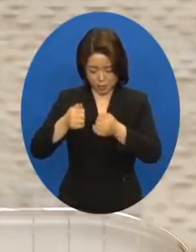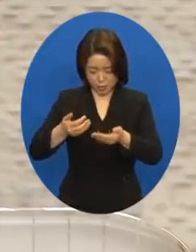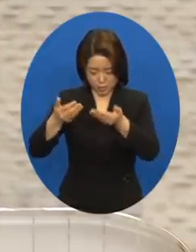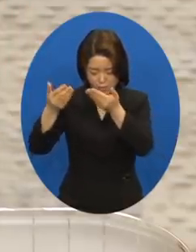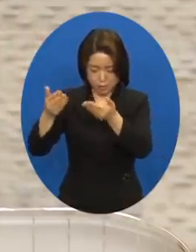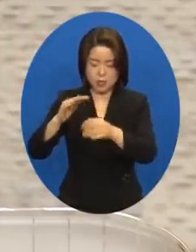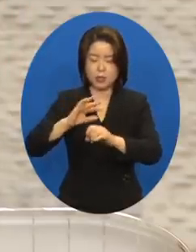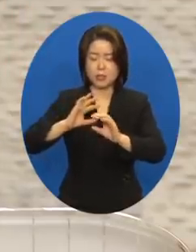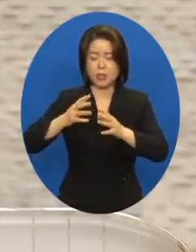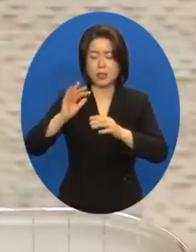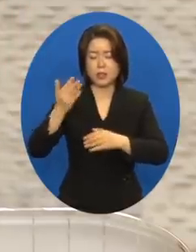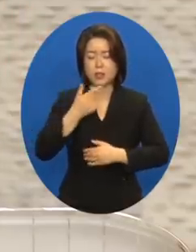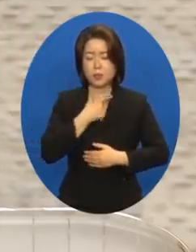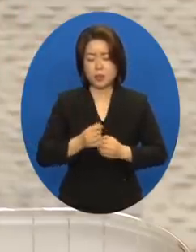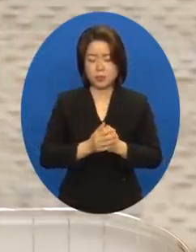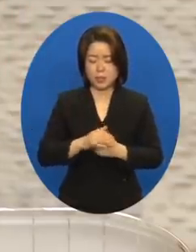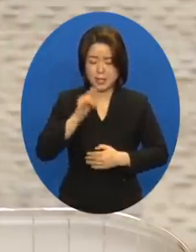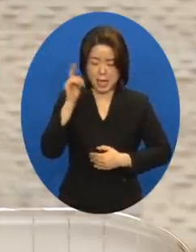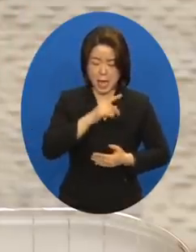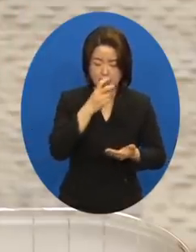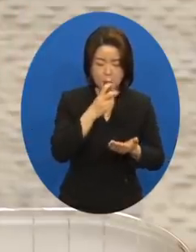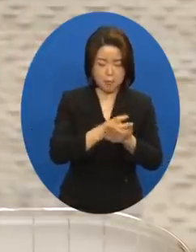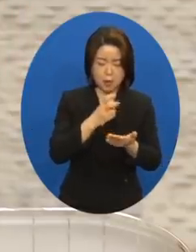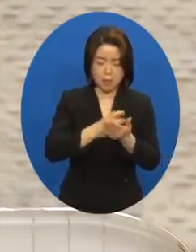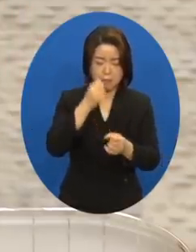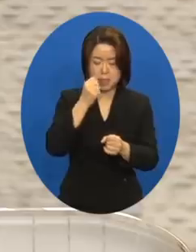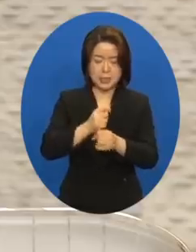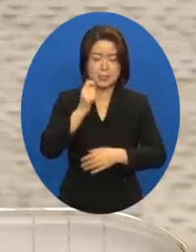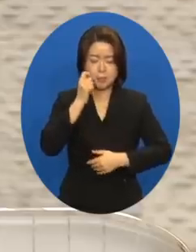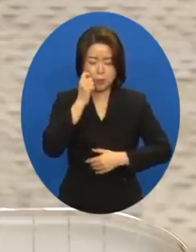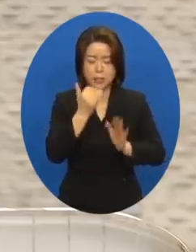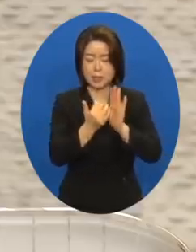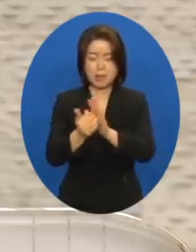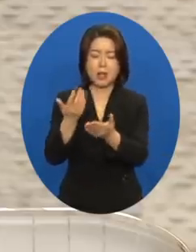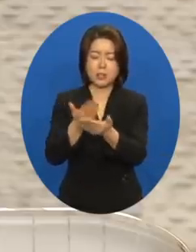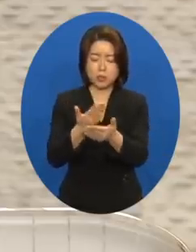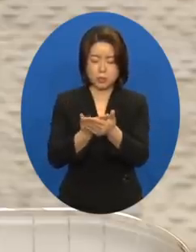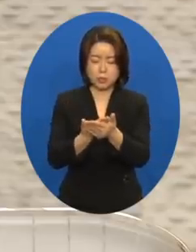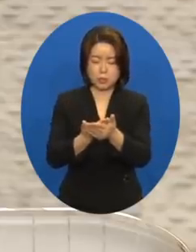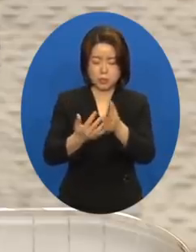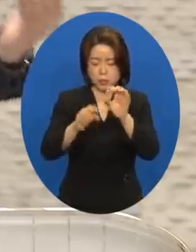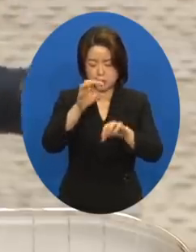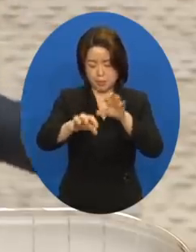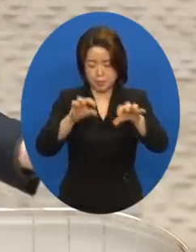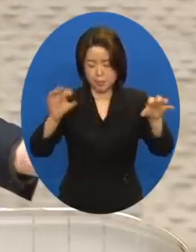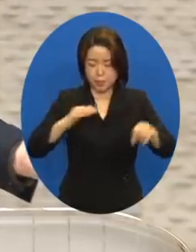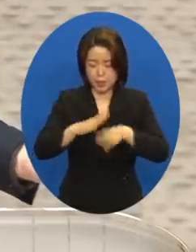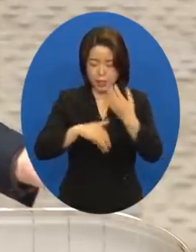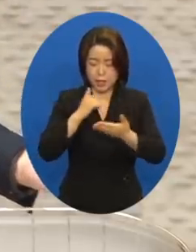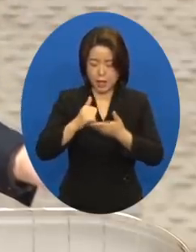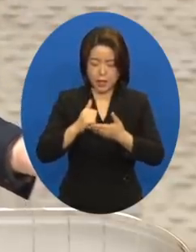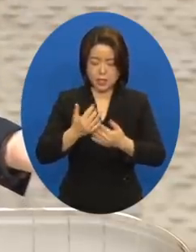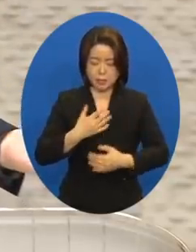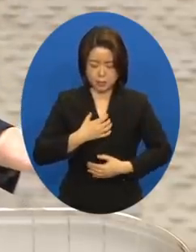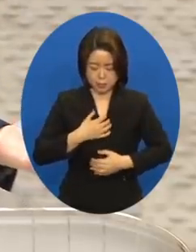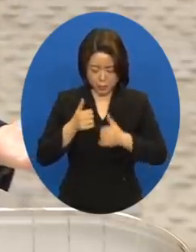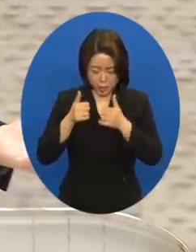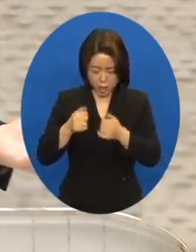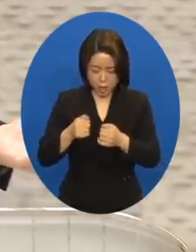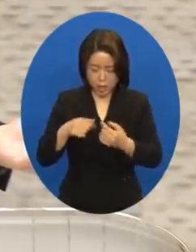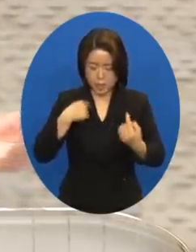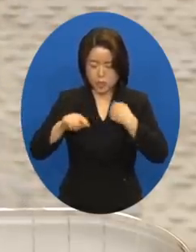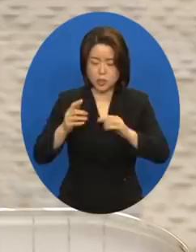원합니다 악한 법이 재정 되지 못하게 하소서 각계 각층에 하나님을 경외하는 지도자들이 세워지게